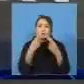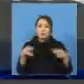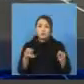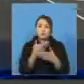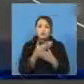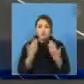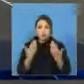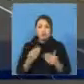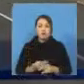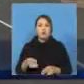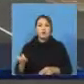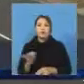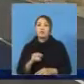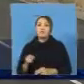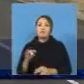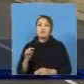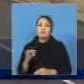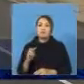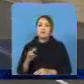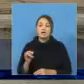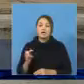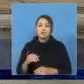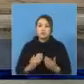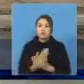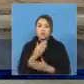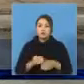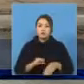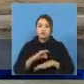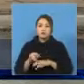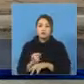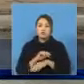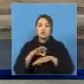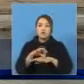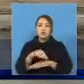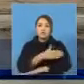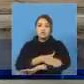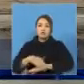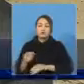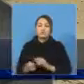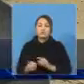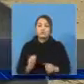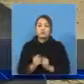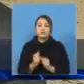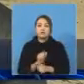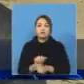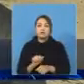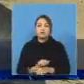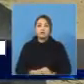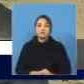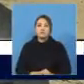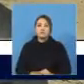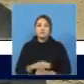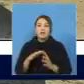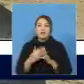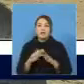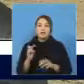жоқ. Аудан орталығы Ырғызда да инфрақұрылымды жаңарту жұмысы жүргізіліп жатыр. Екі көшеге асфальт төселді. Ырғыз ауылы бойынша екі